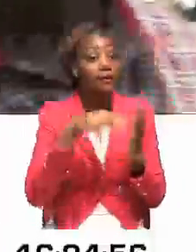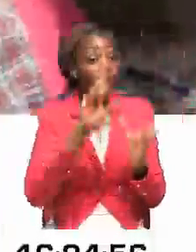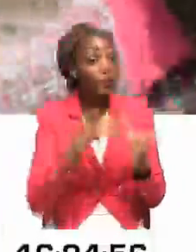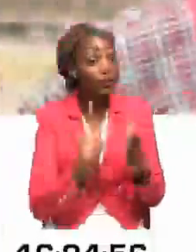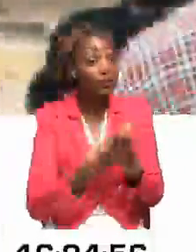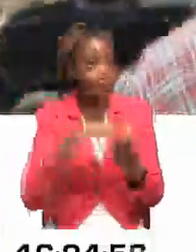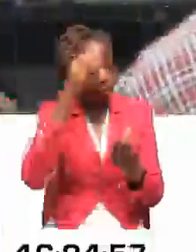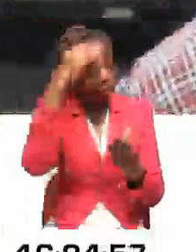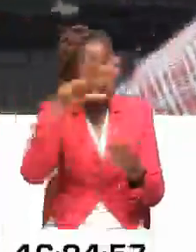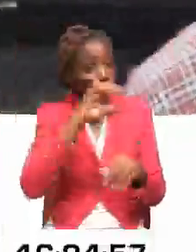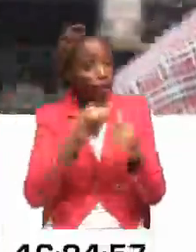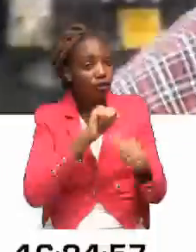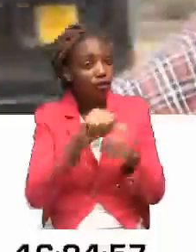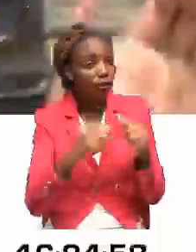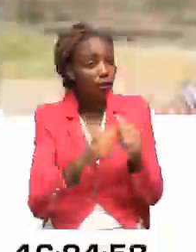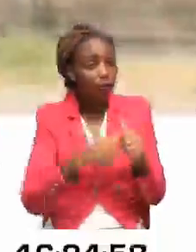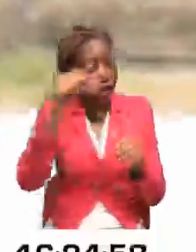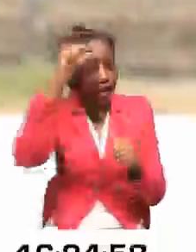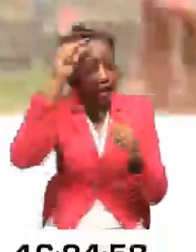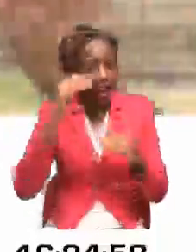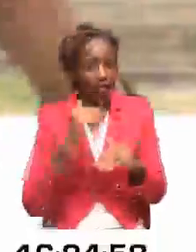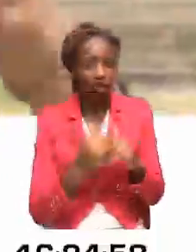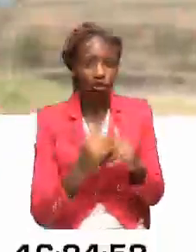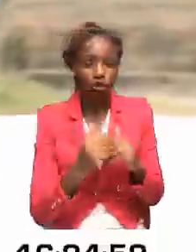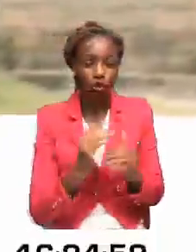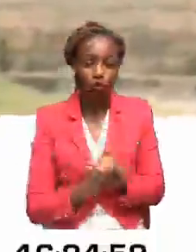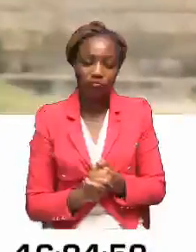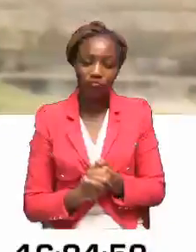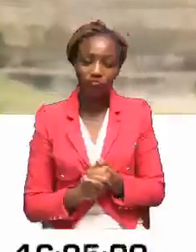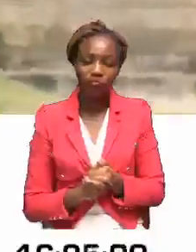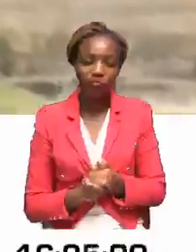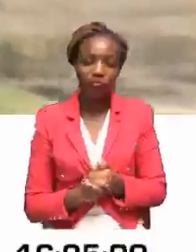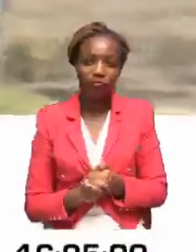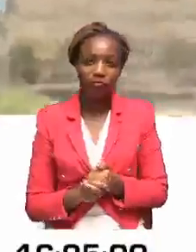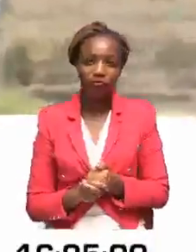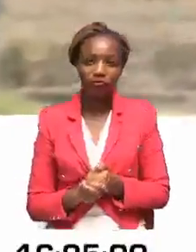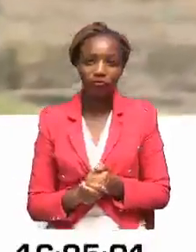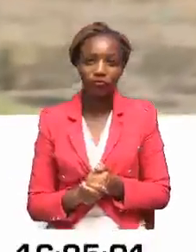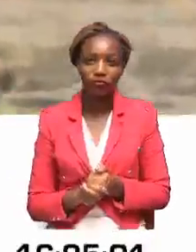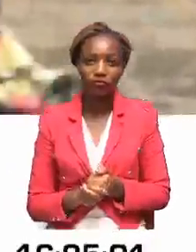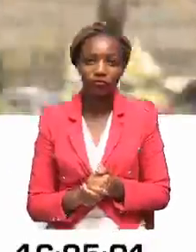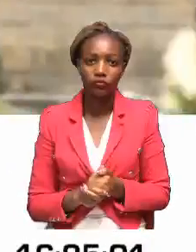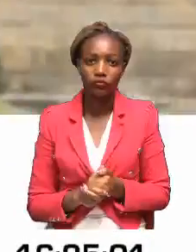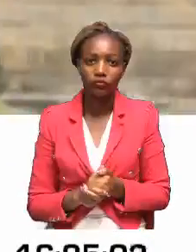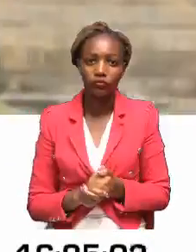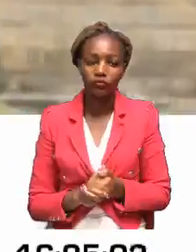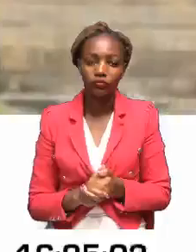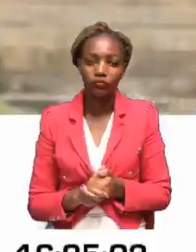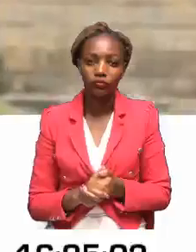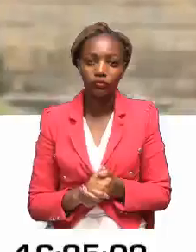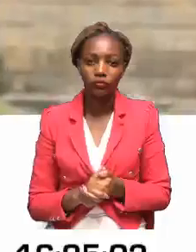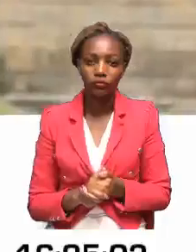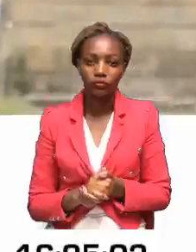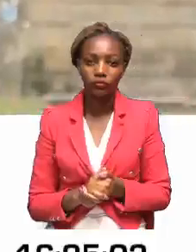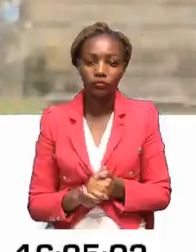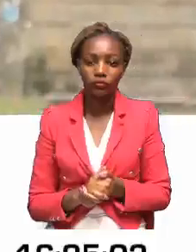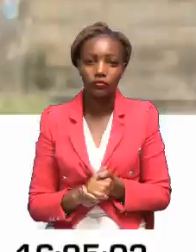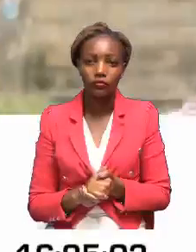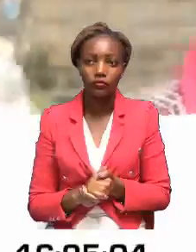na wewe una maoni yapi kuhusiana na kungatuliwa ama idara 4 kuweza kuchukuliwa na serikali